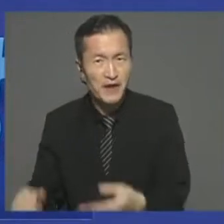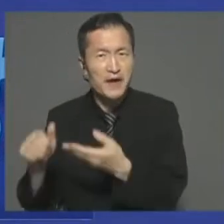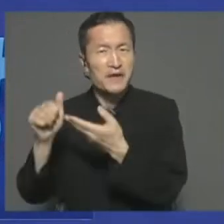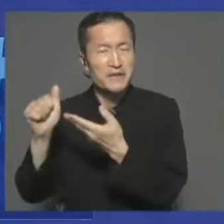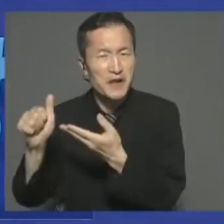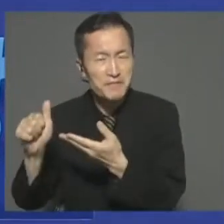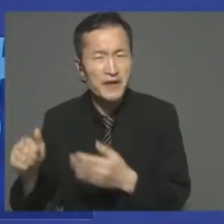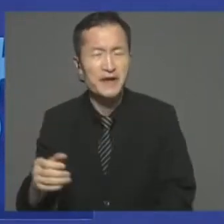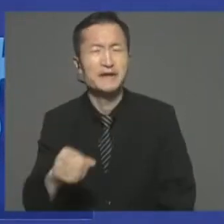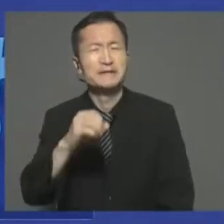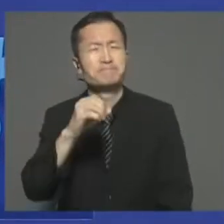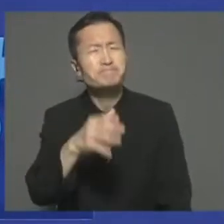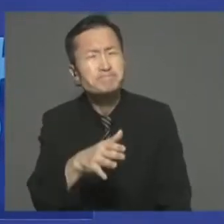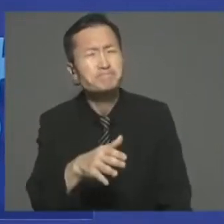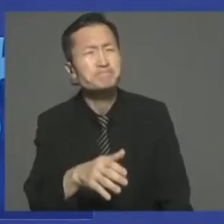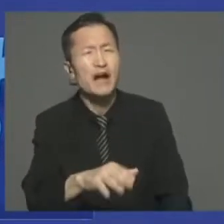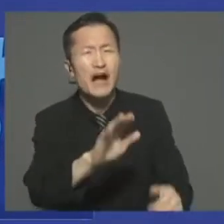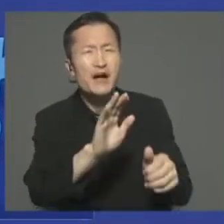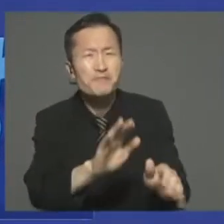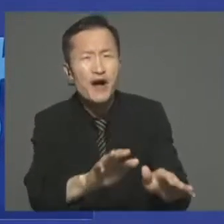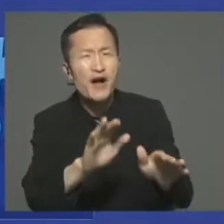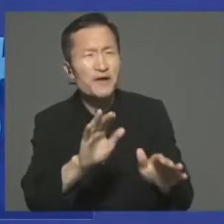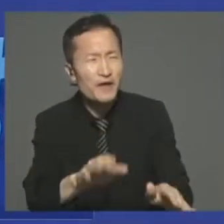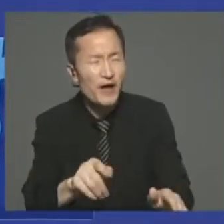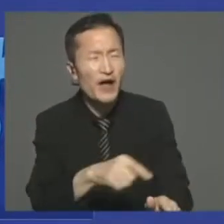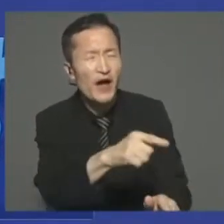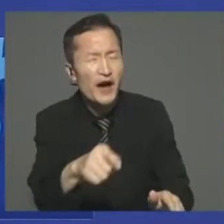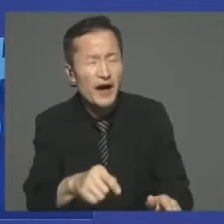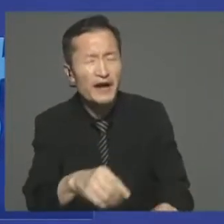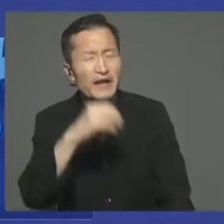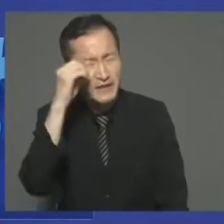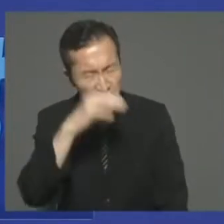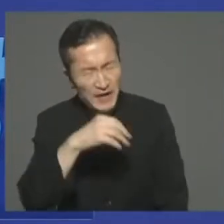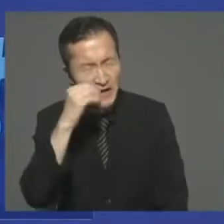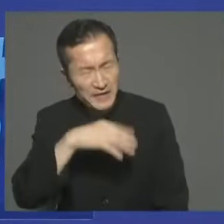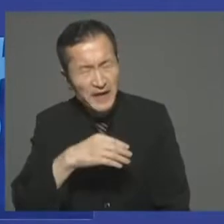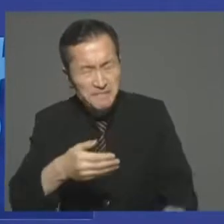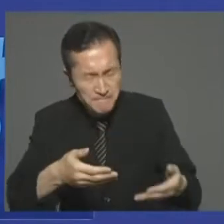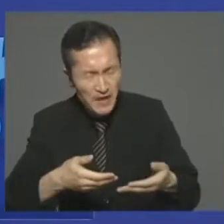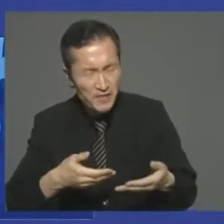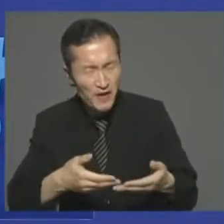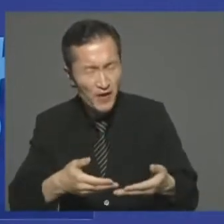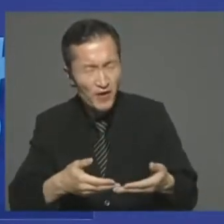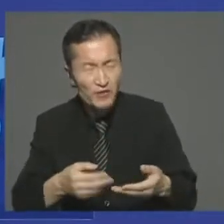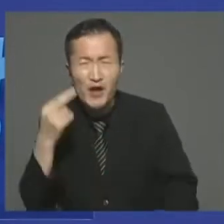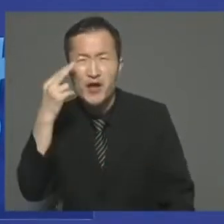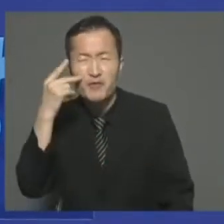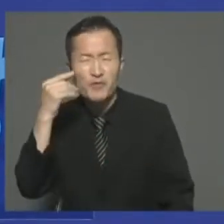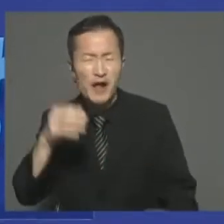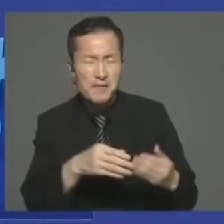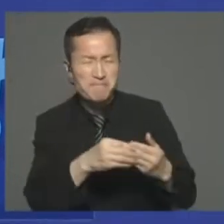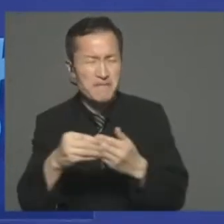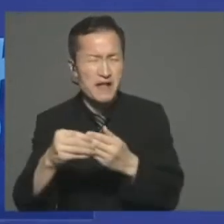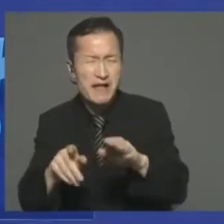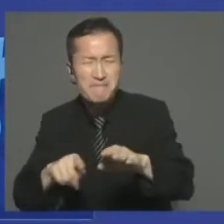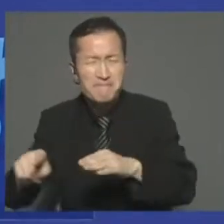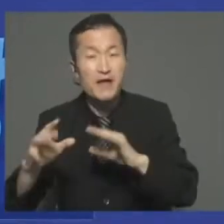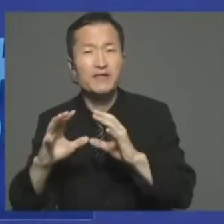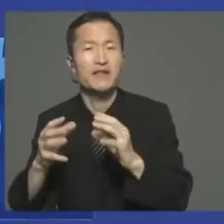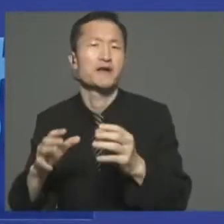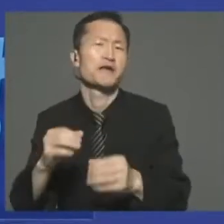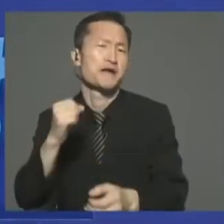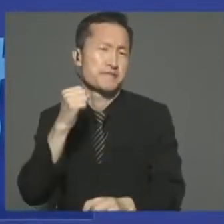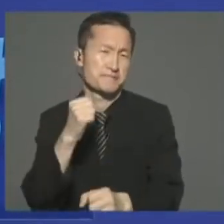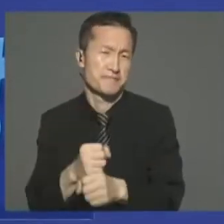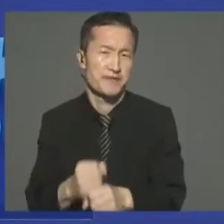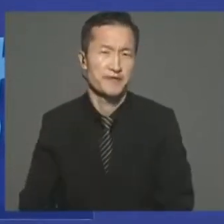받아들이고 지지자들의 조롱과 협박을 받아들였습니다. 그리고 미국을 초강대국으로 만드는 길을 열었습니다.